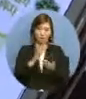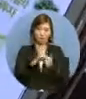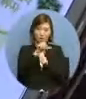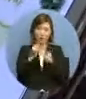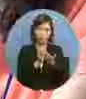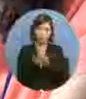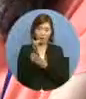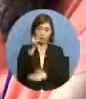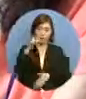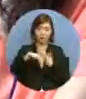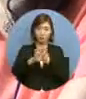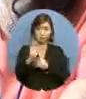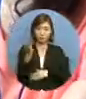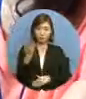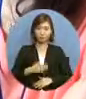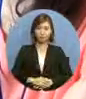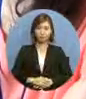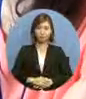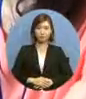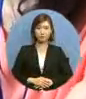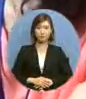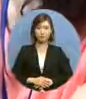됩니다 cnm 뉴스 유현숙 입니다